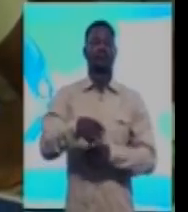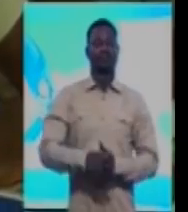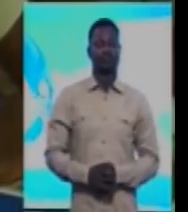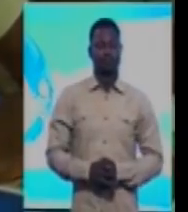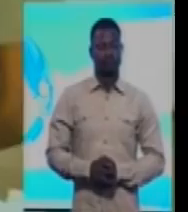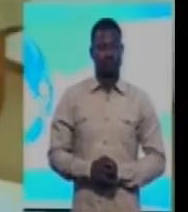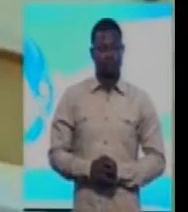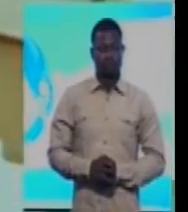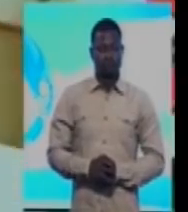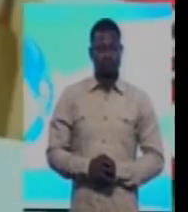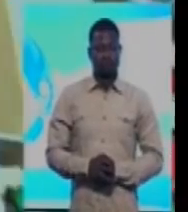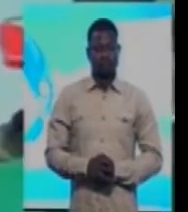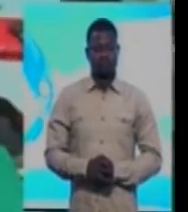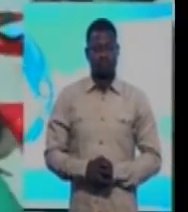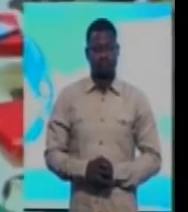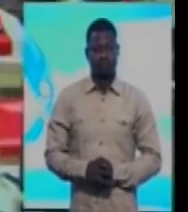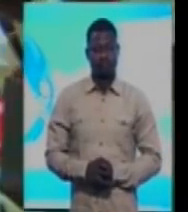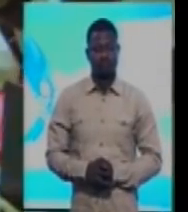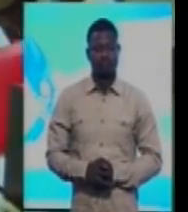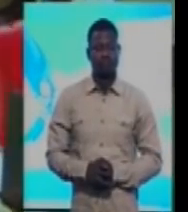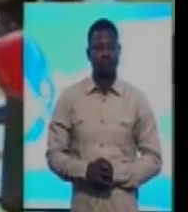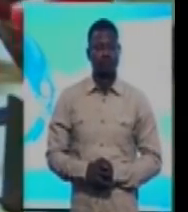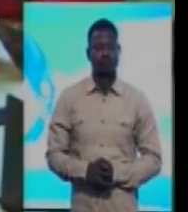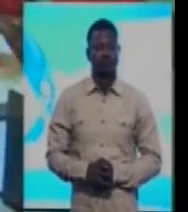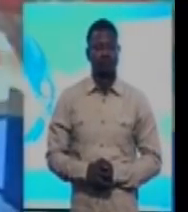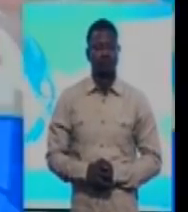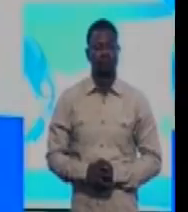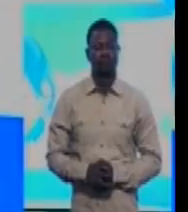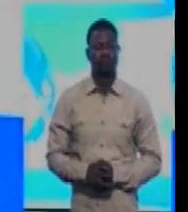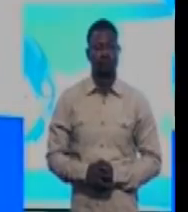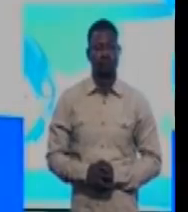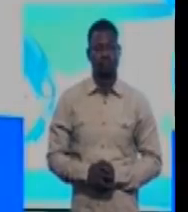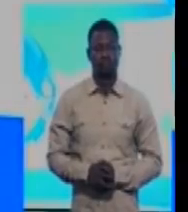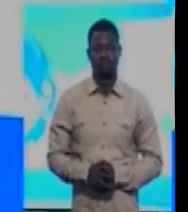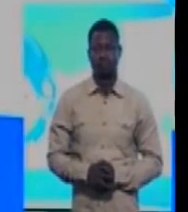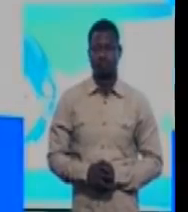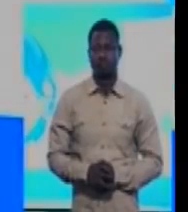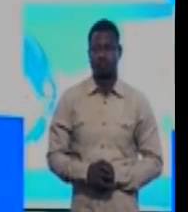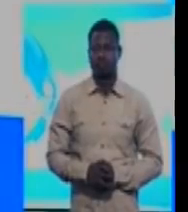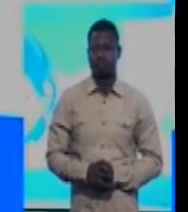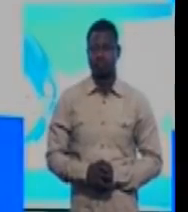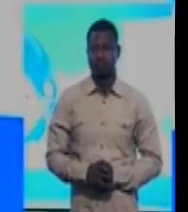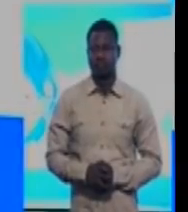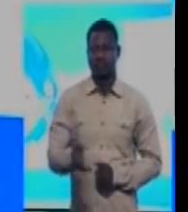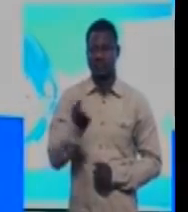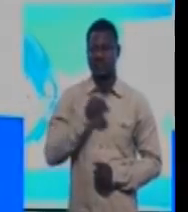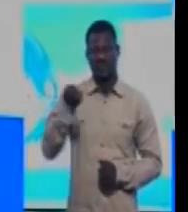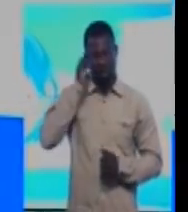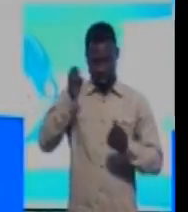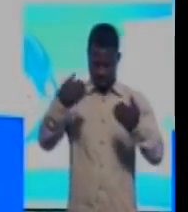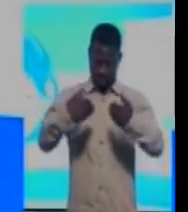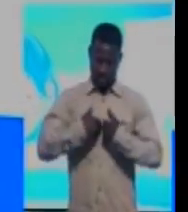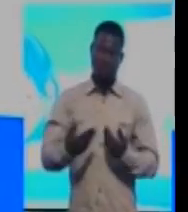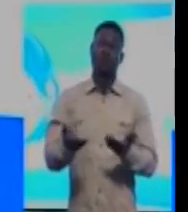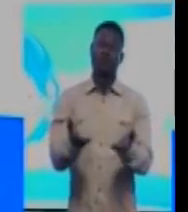Merci. Elle a aussi besoin de protection, mais